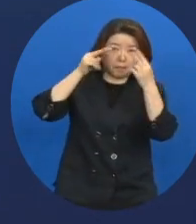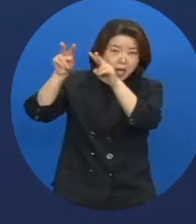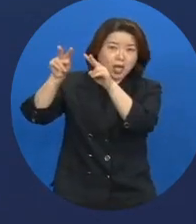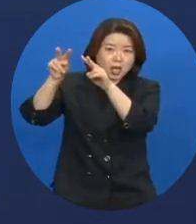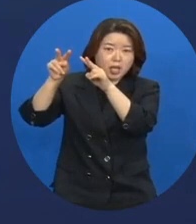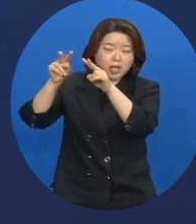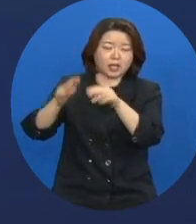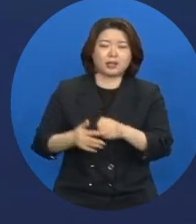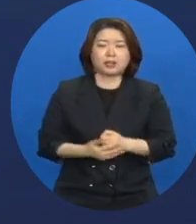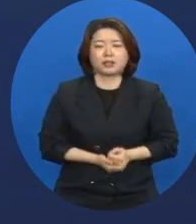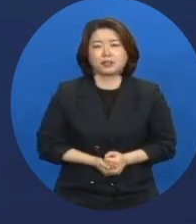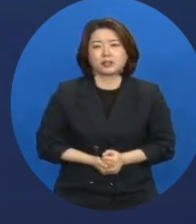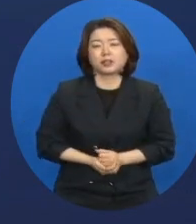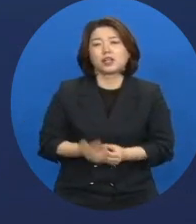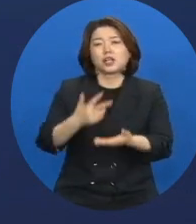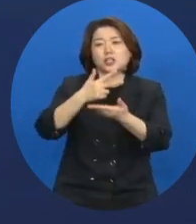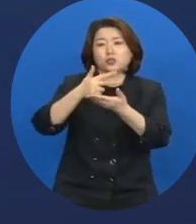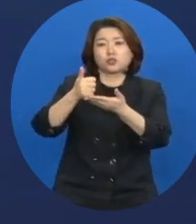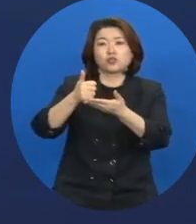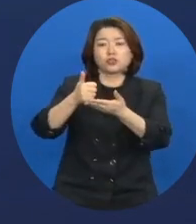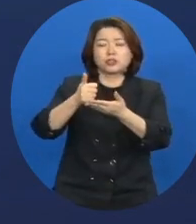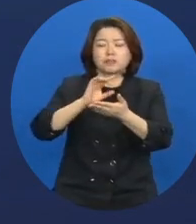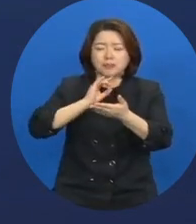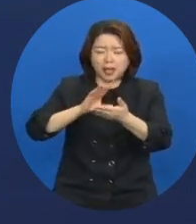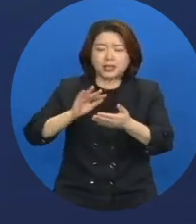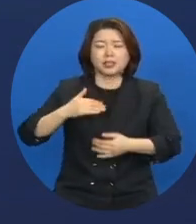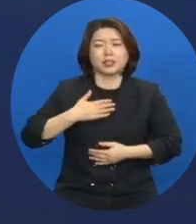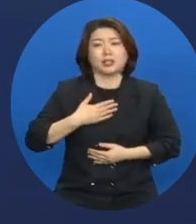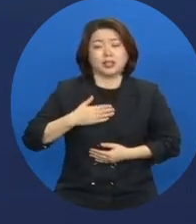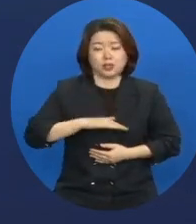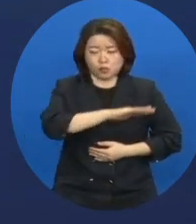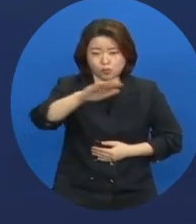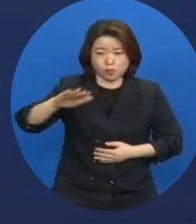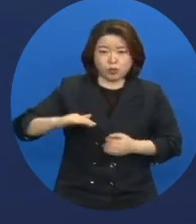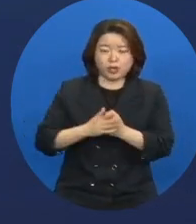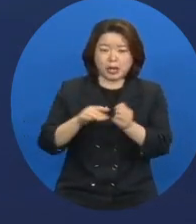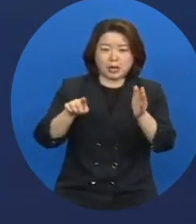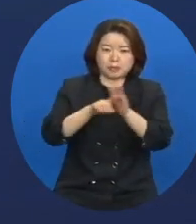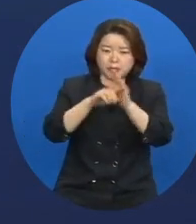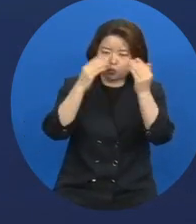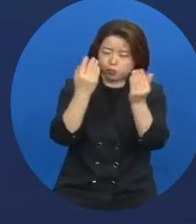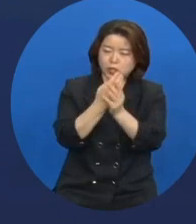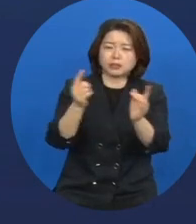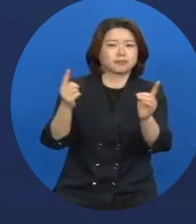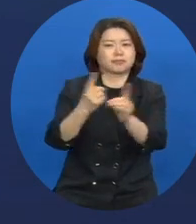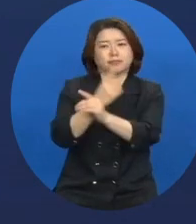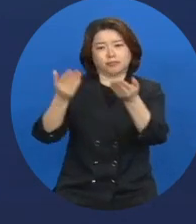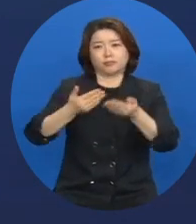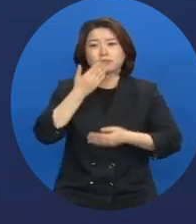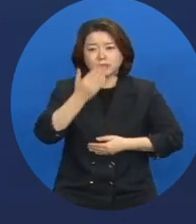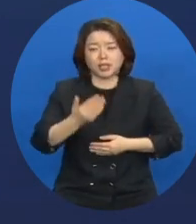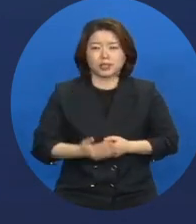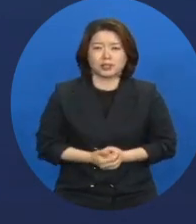것입니다. 주님만이 우리를 믿음을 완전히 바꾸어 주시는 분이세요.